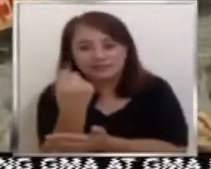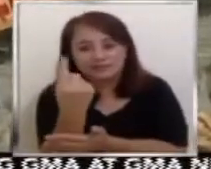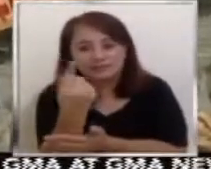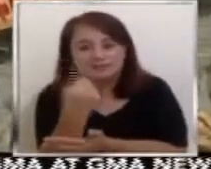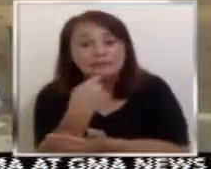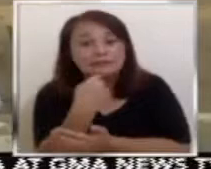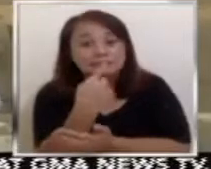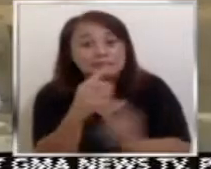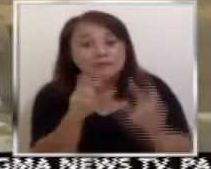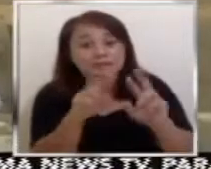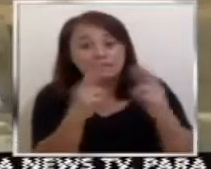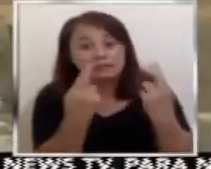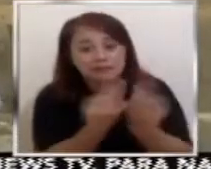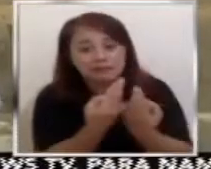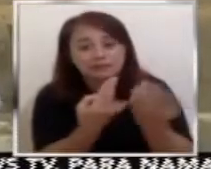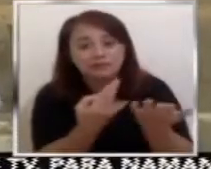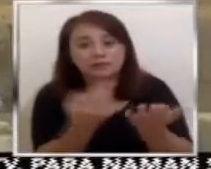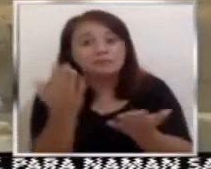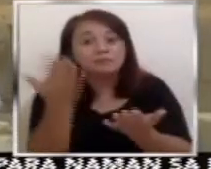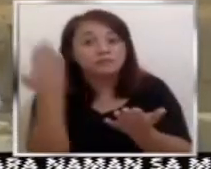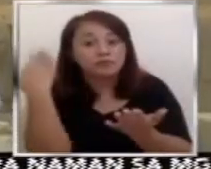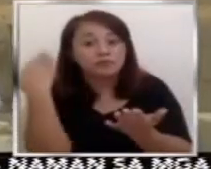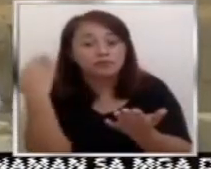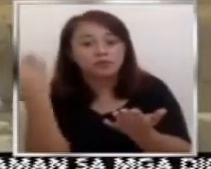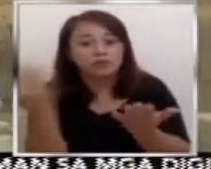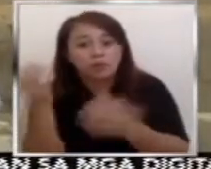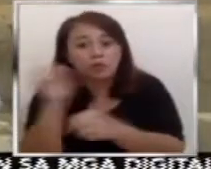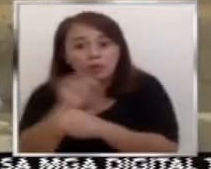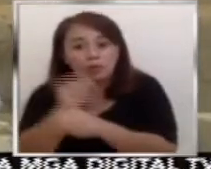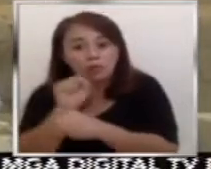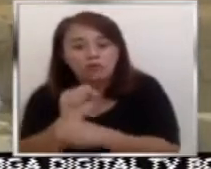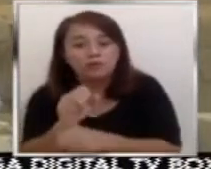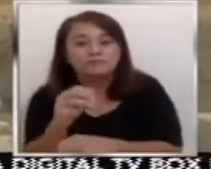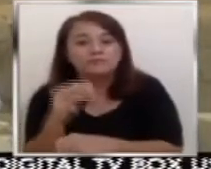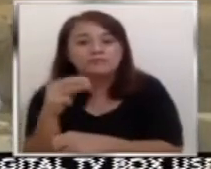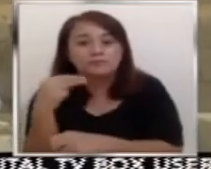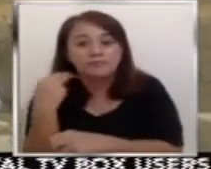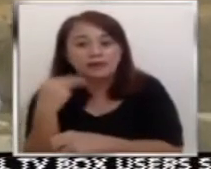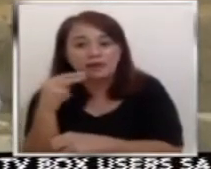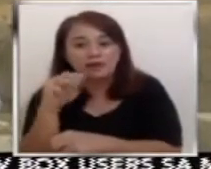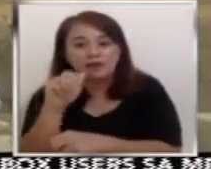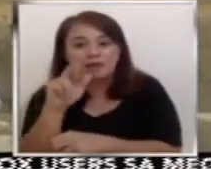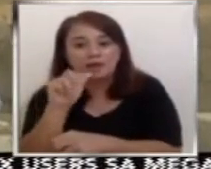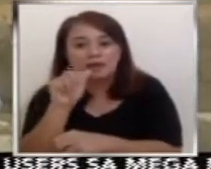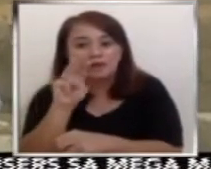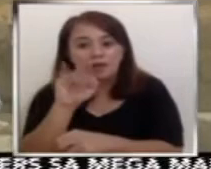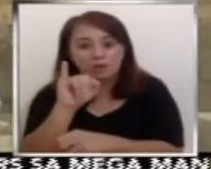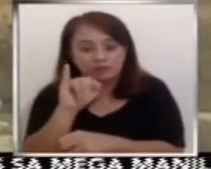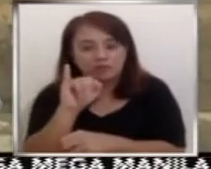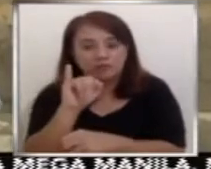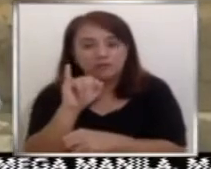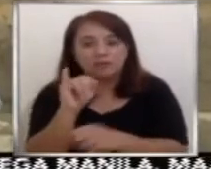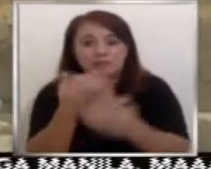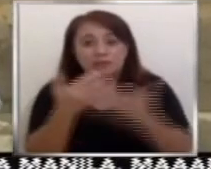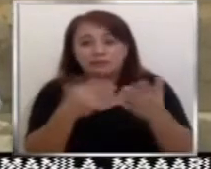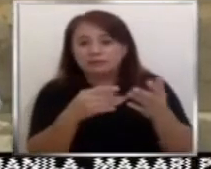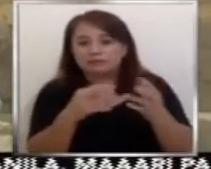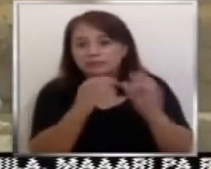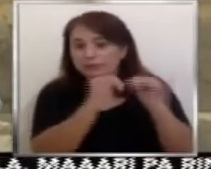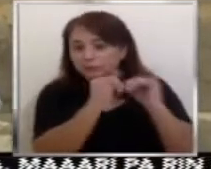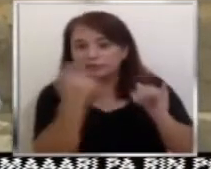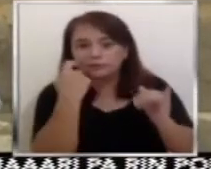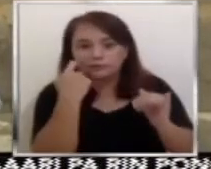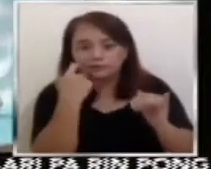itong na-assign sa Marawi bago tuluyang umalis sa serbisyo. Narito ang bahagi ng pahayag ng ate ni Ragos na si